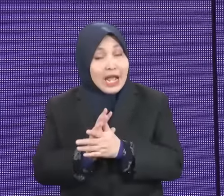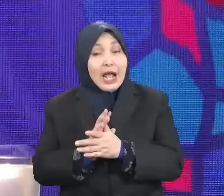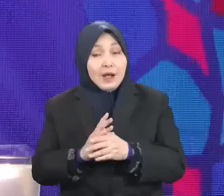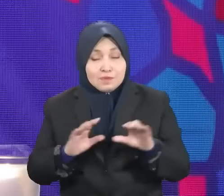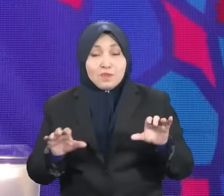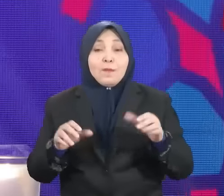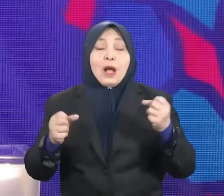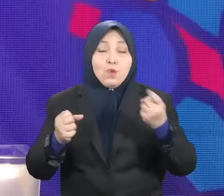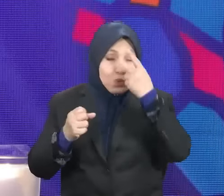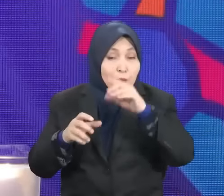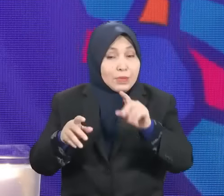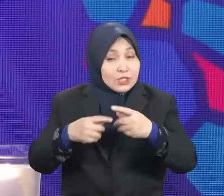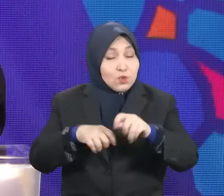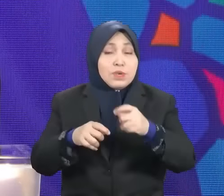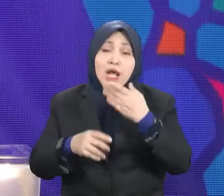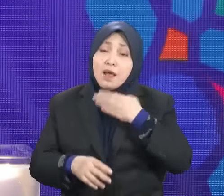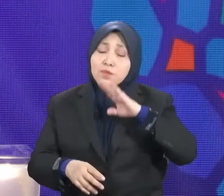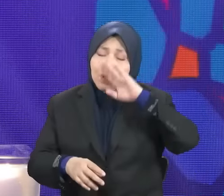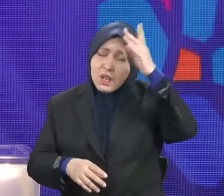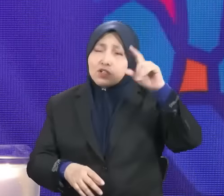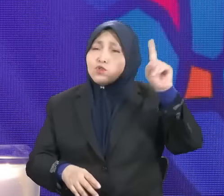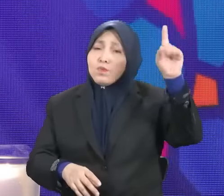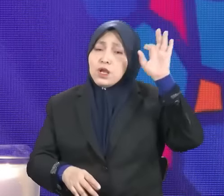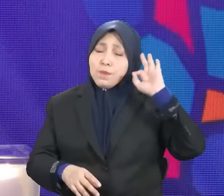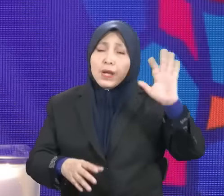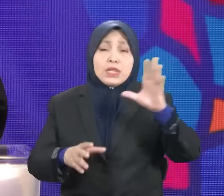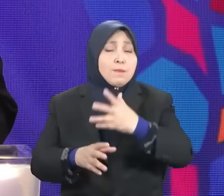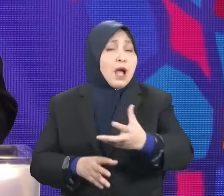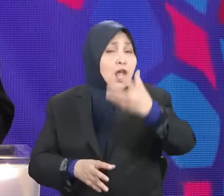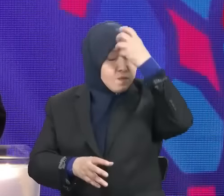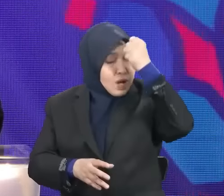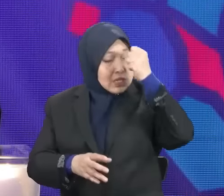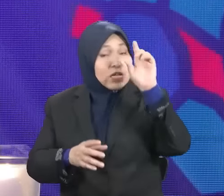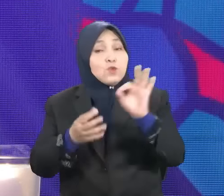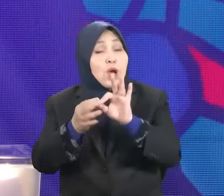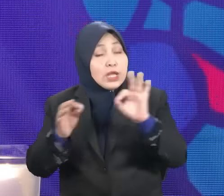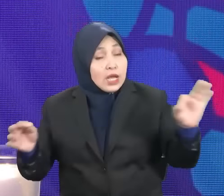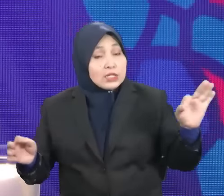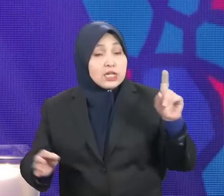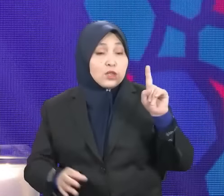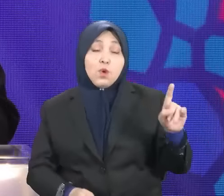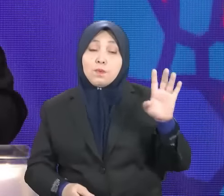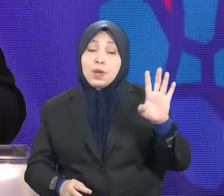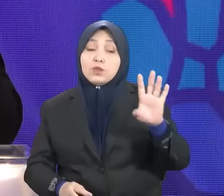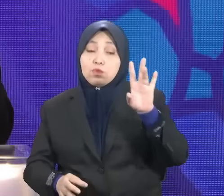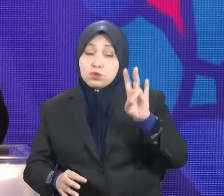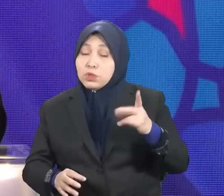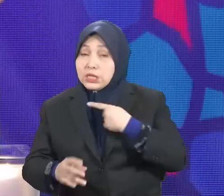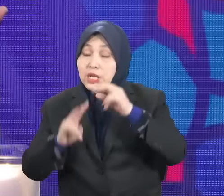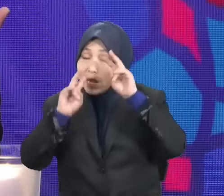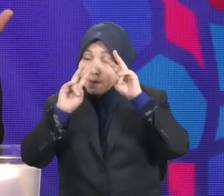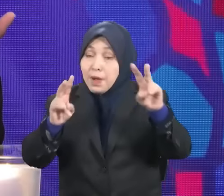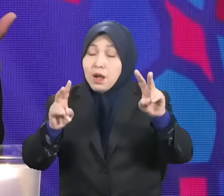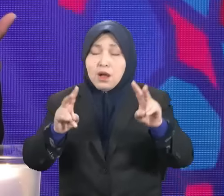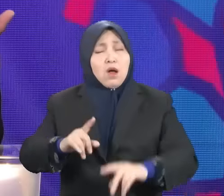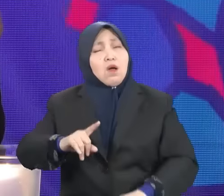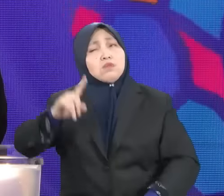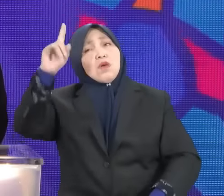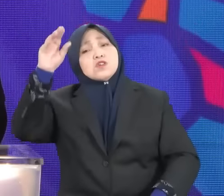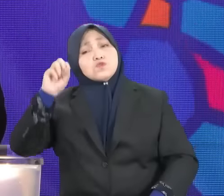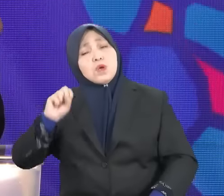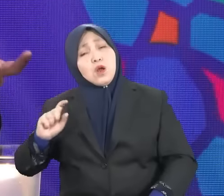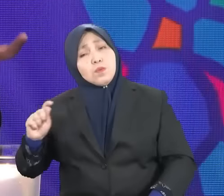jadi Insyaallah Alhamdulillah Subhanallah dapat kita hafal satu ayat 147 kita nampak satu ayat tapi ayah Allah Subhanahu Wa Ta'ala